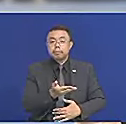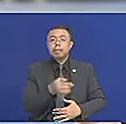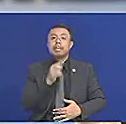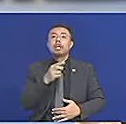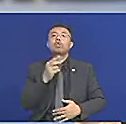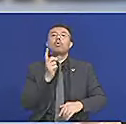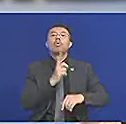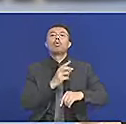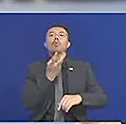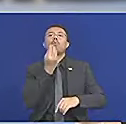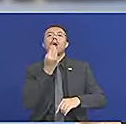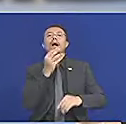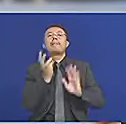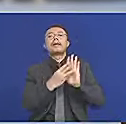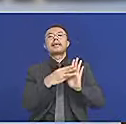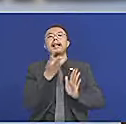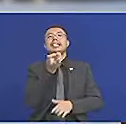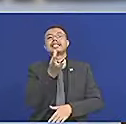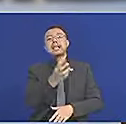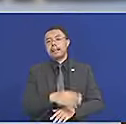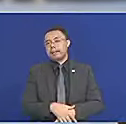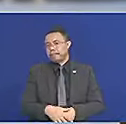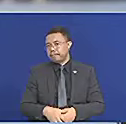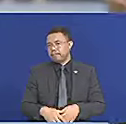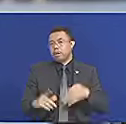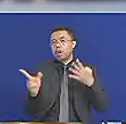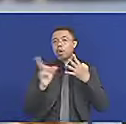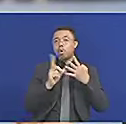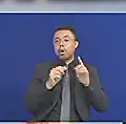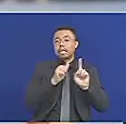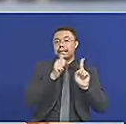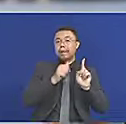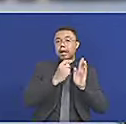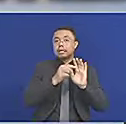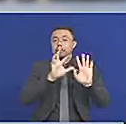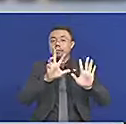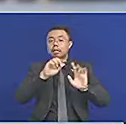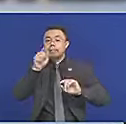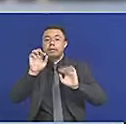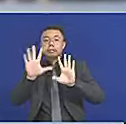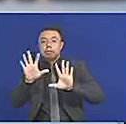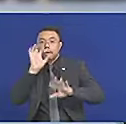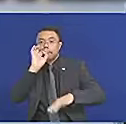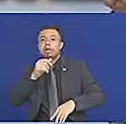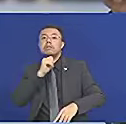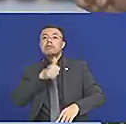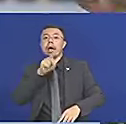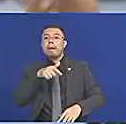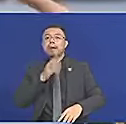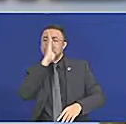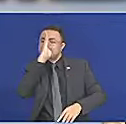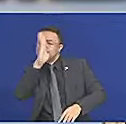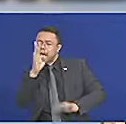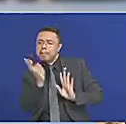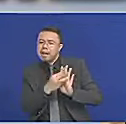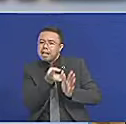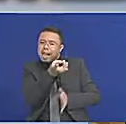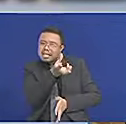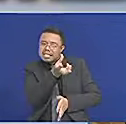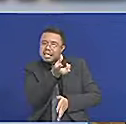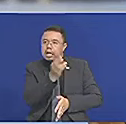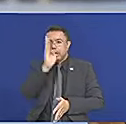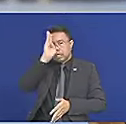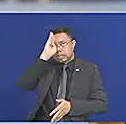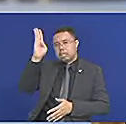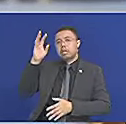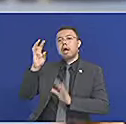itu uang itu masalah kecil. Lukas 16 ayat 9 sampai 10, barang siapa yang setia dalam perkara yang kecil, dia setia